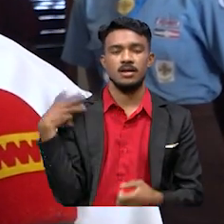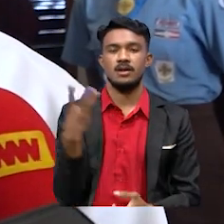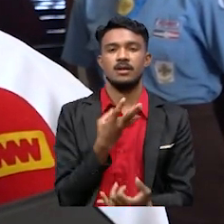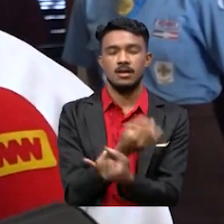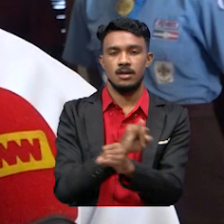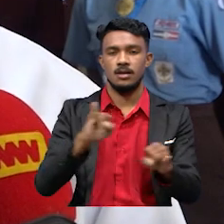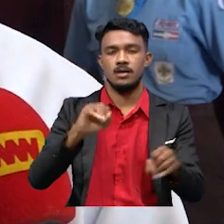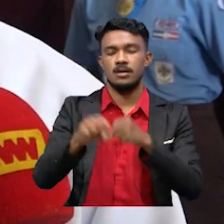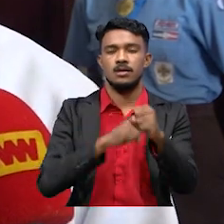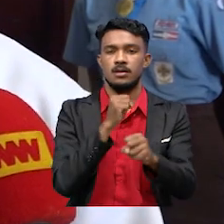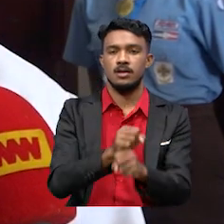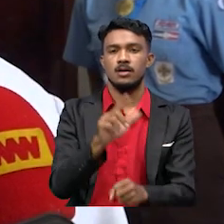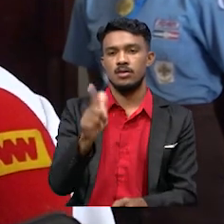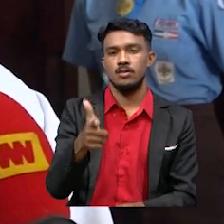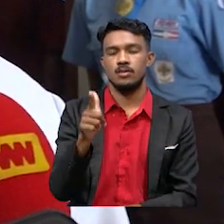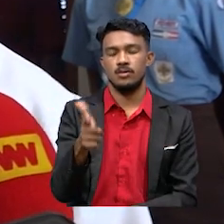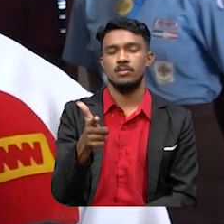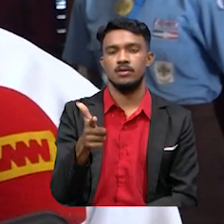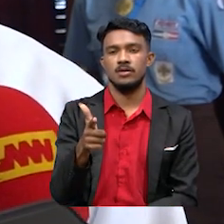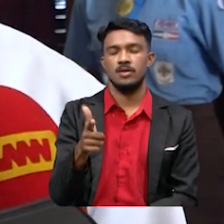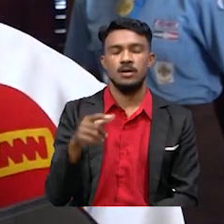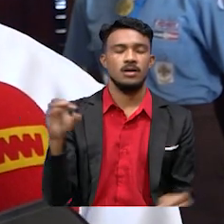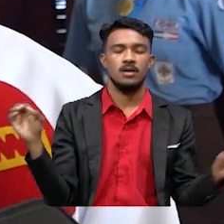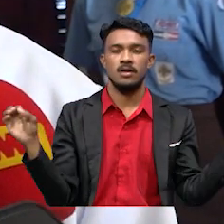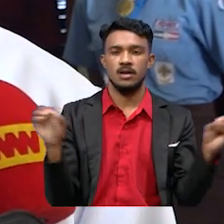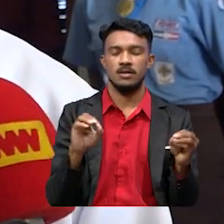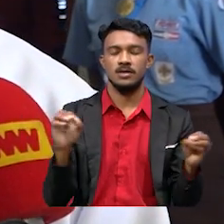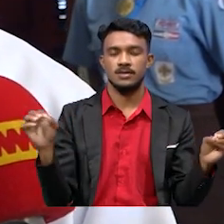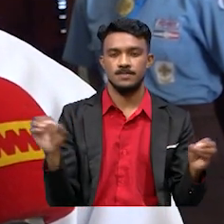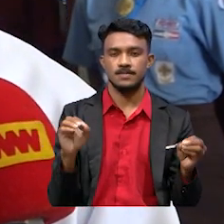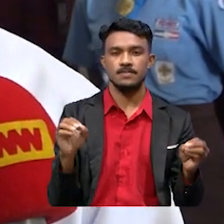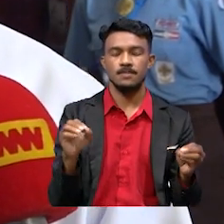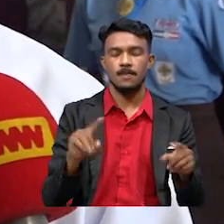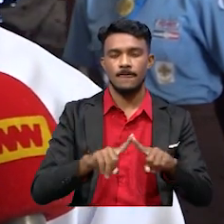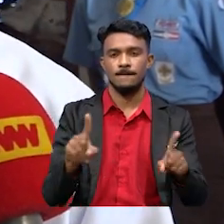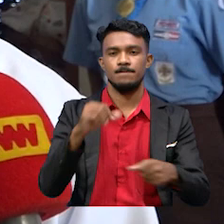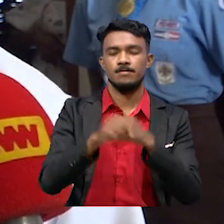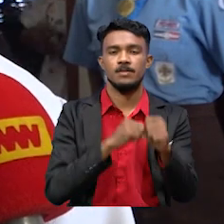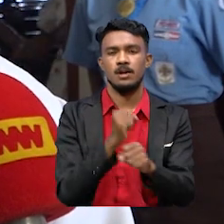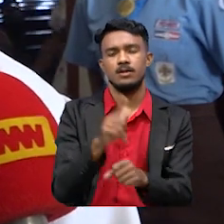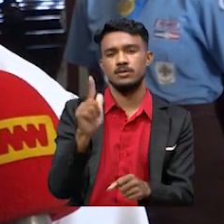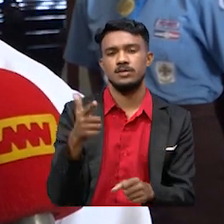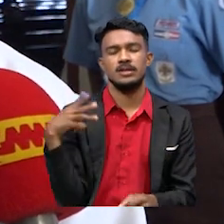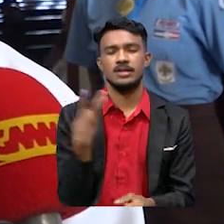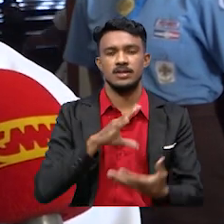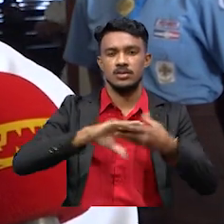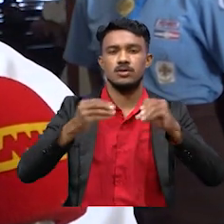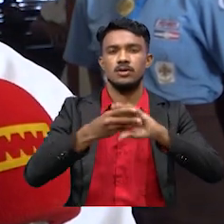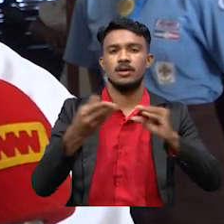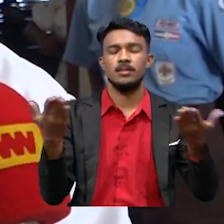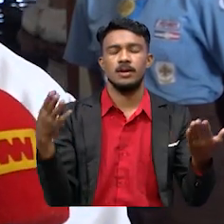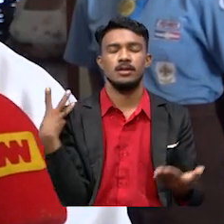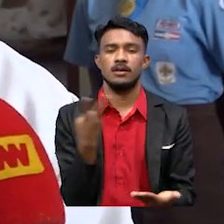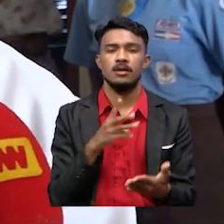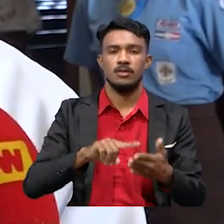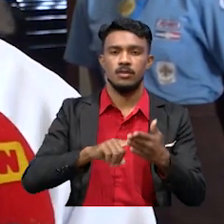tiaona. Ini tak korba tina ruanul ni Laos buat tidak nebe nasa mai tina ruanul ni hatu ne story nebe ta lao nebe ta kara ke mai